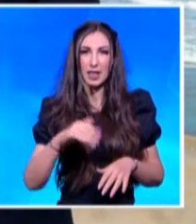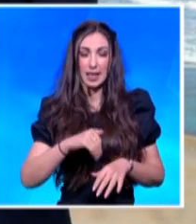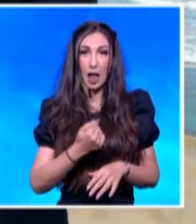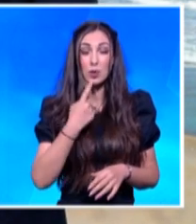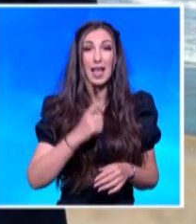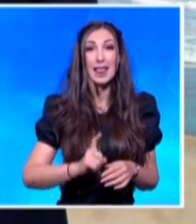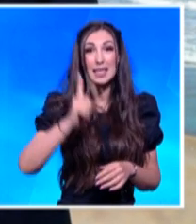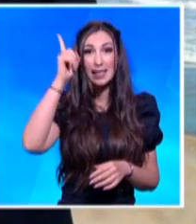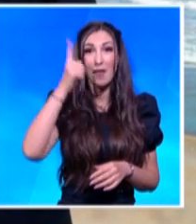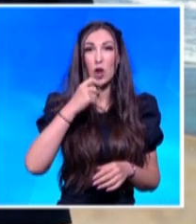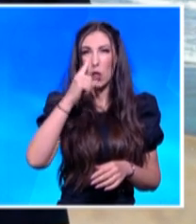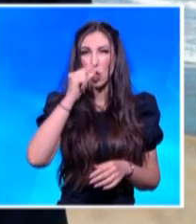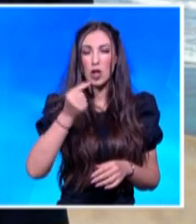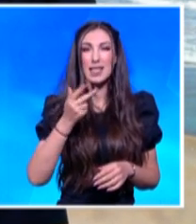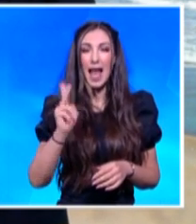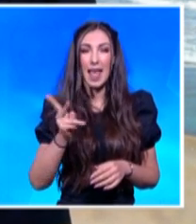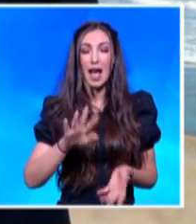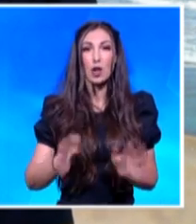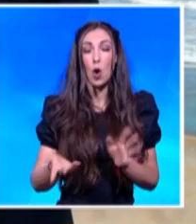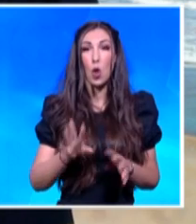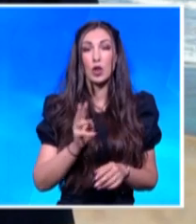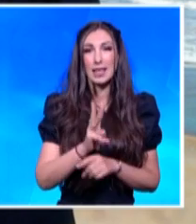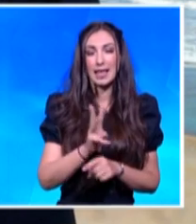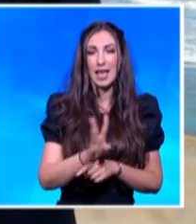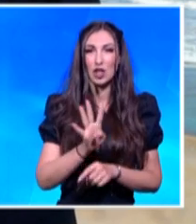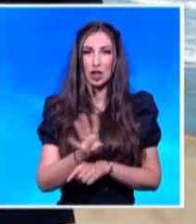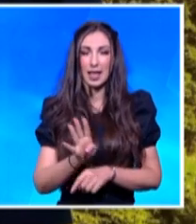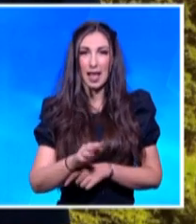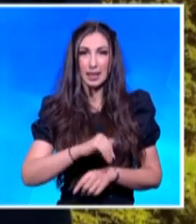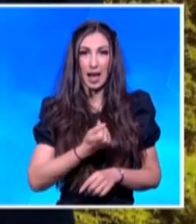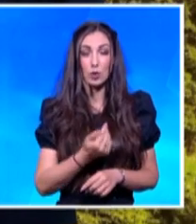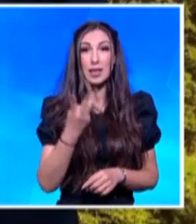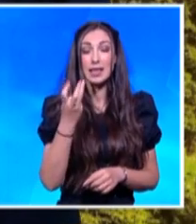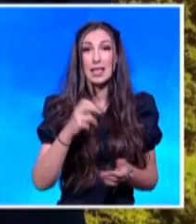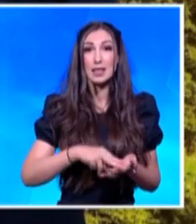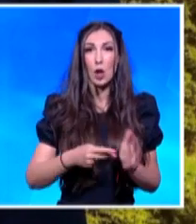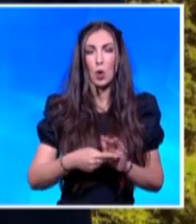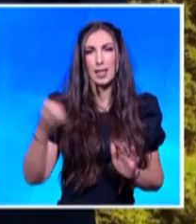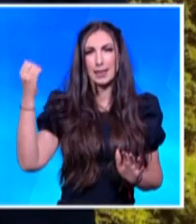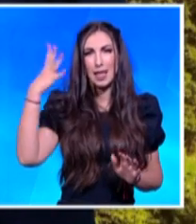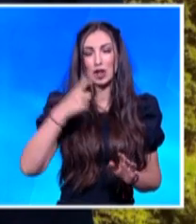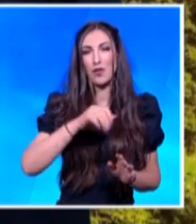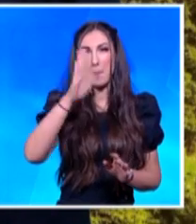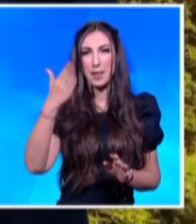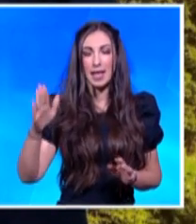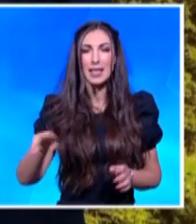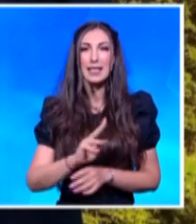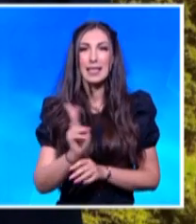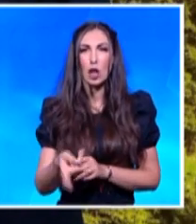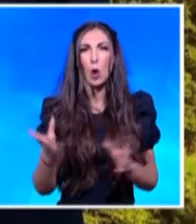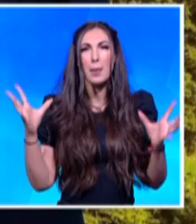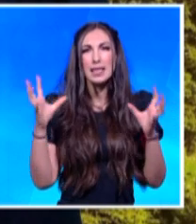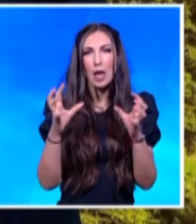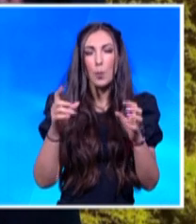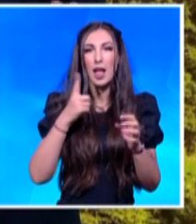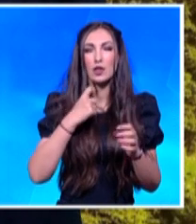на север от нос Калиакра около 13-14 градуса. 30 юли ще е слънчев и в планините. След обед за